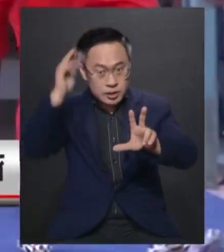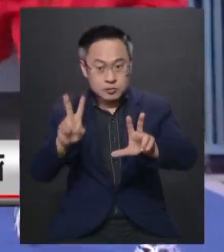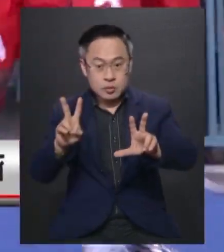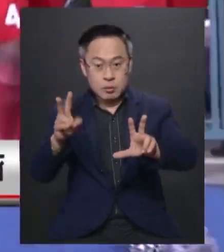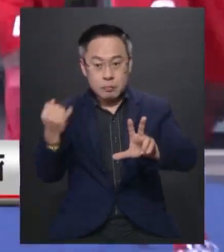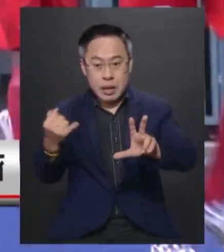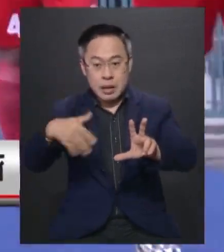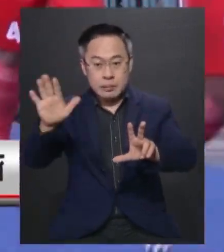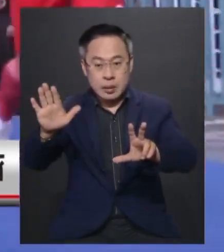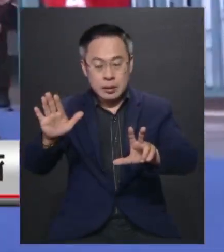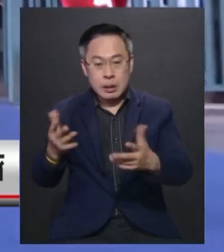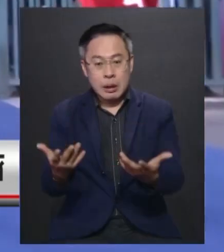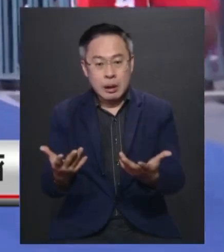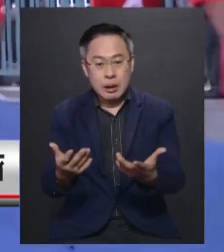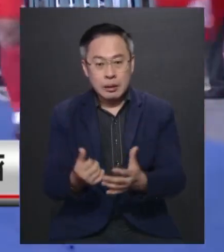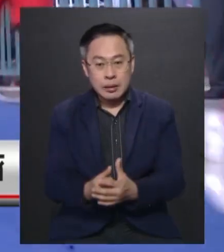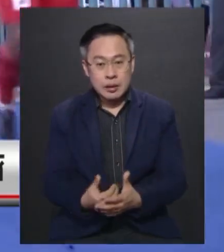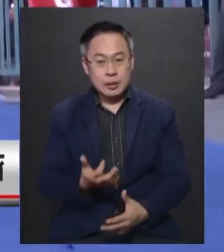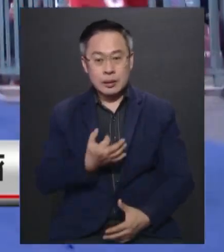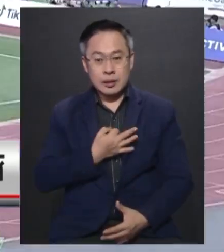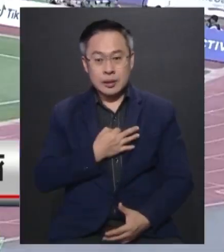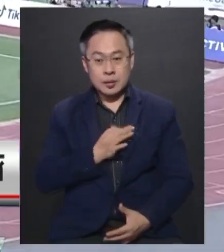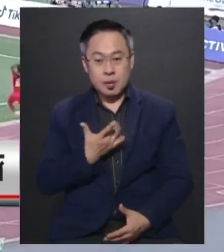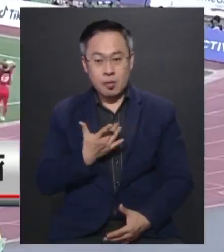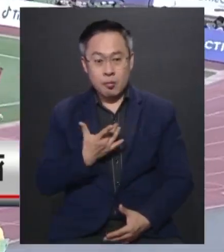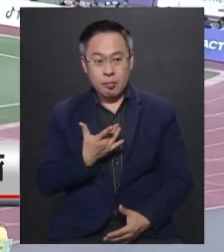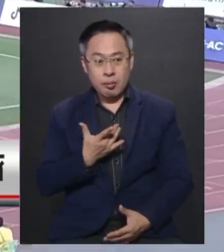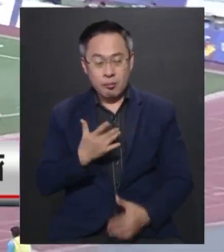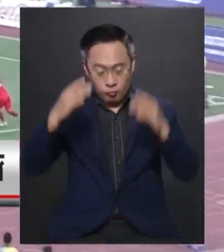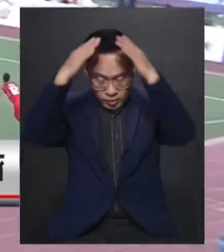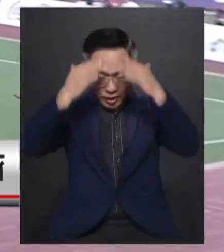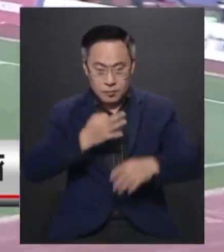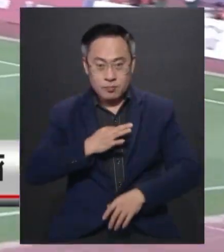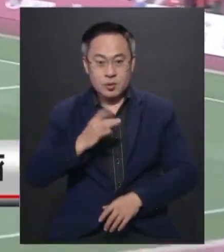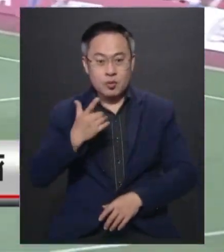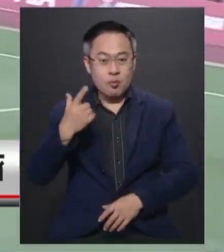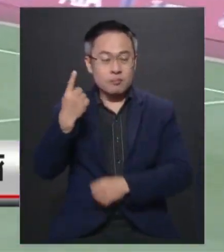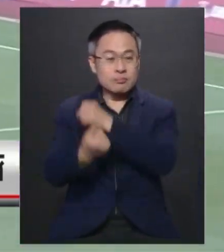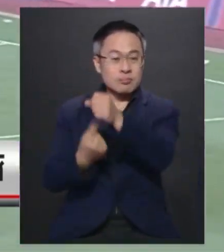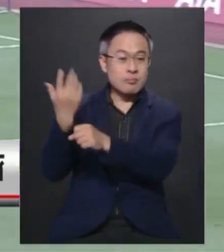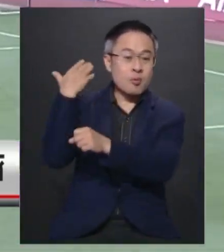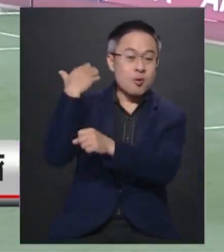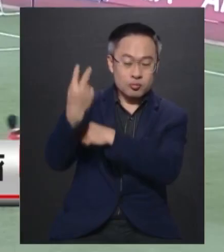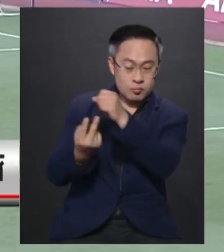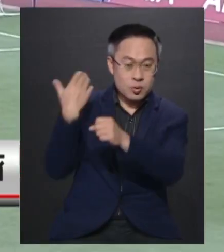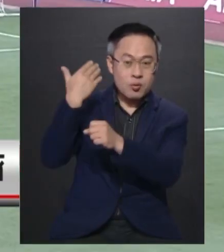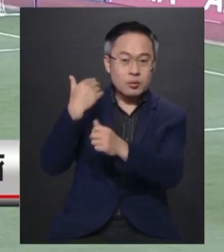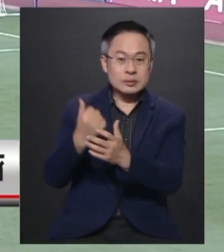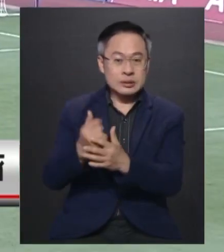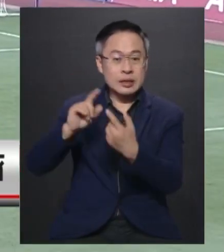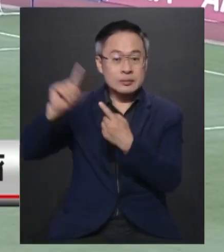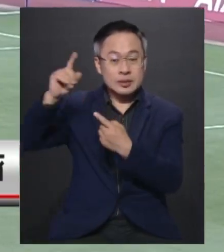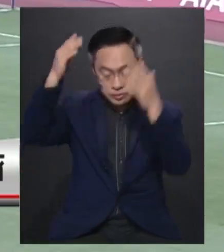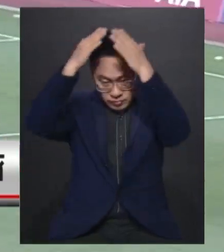นี้ค่ะแข่งขันกันที่ Natural OlympicStadiumค่ะเป็นเวียดนามแชมป์เก่าชุดสีขาวเจอกับอินโดนีเซียชุดสีแดงค่ะจังหวะนี้ค่ะ